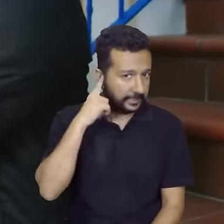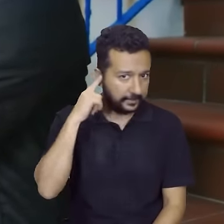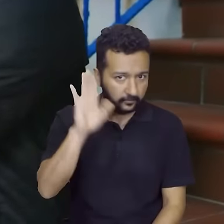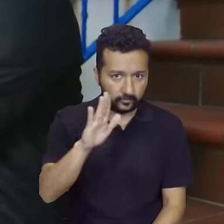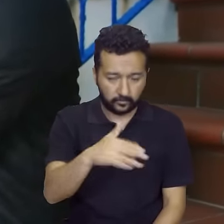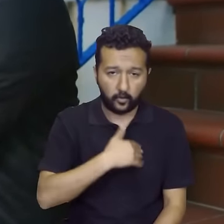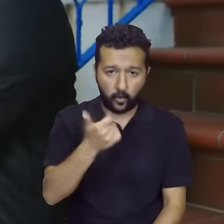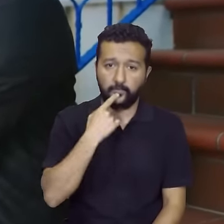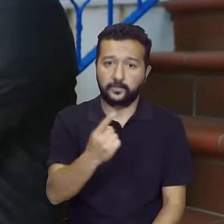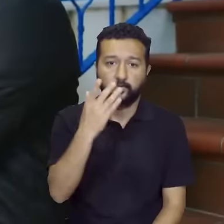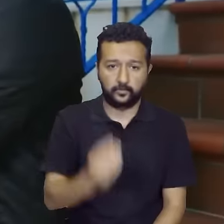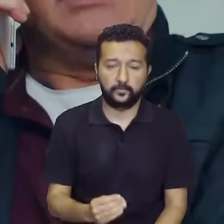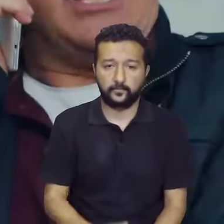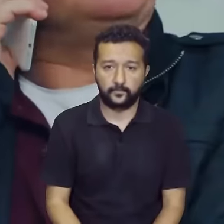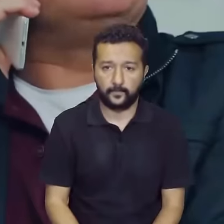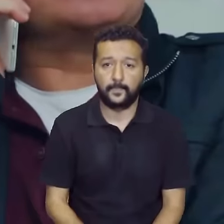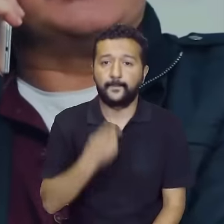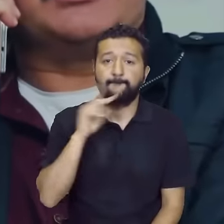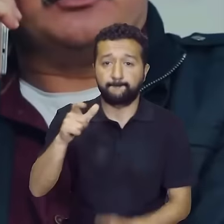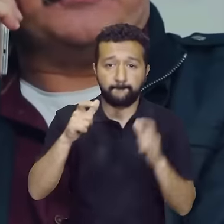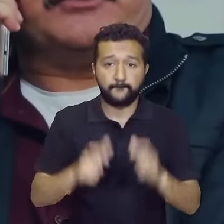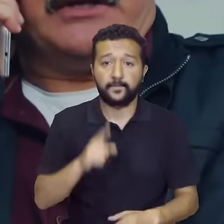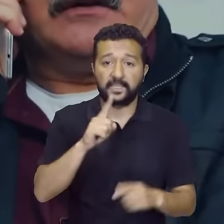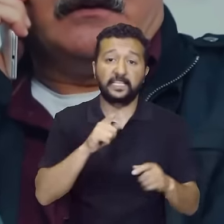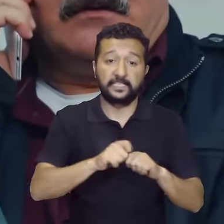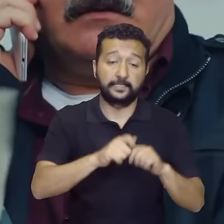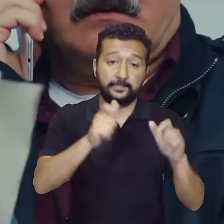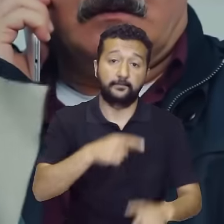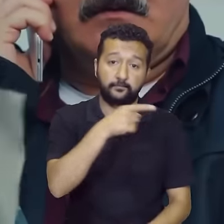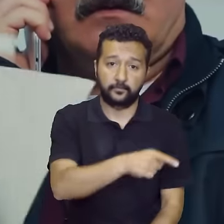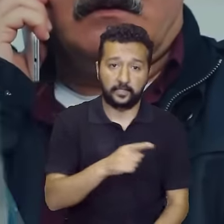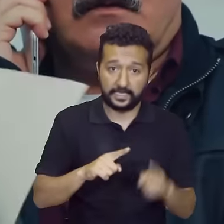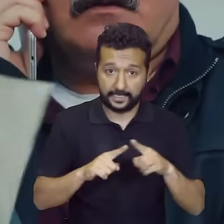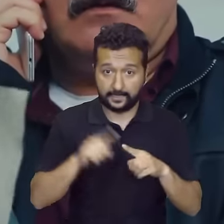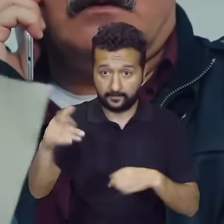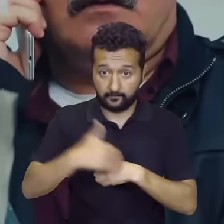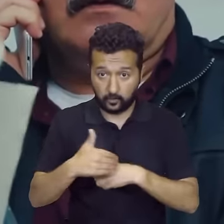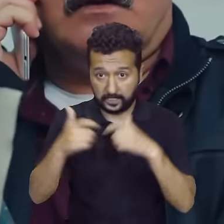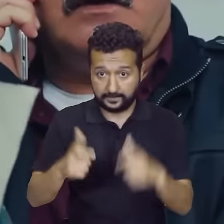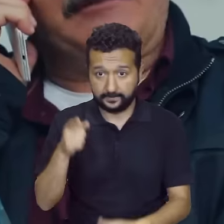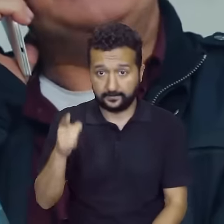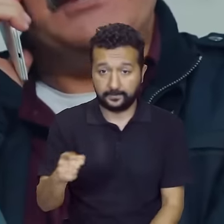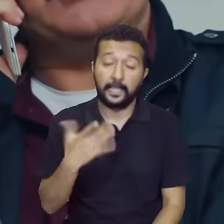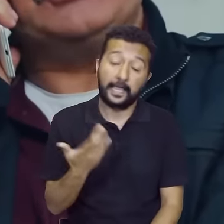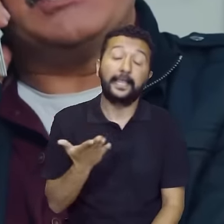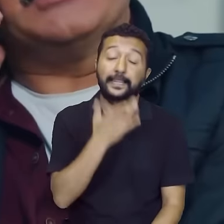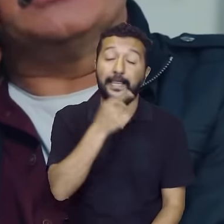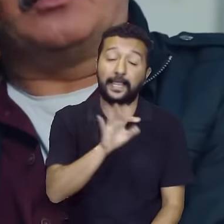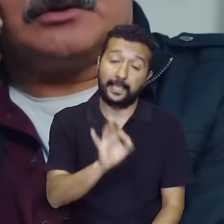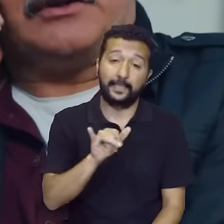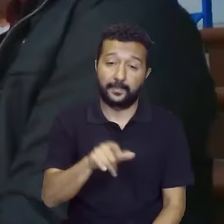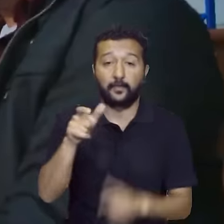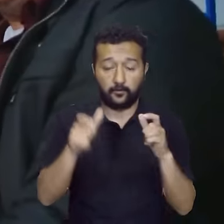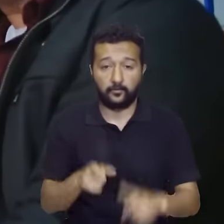dinle beni ya. Önemli bir şey söyleyeceğim sana. Ablam burada Itır'ın ofisinde. Tarık muayenehanesinde. Ama neyse işte